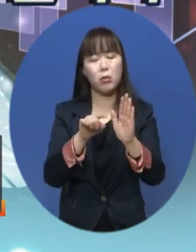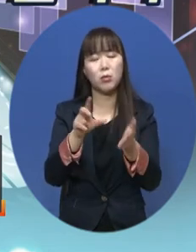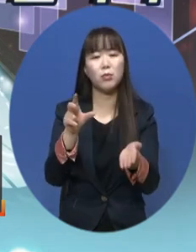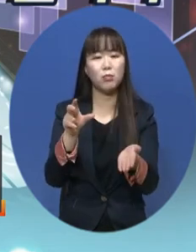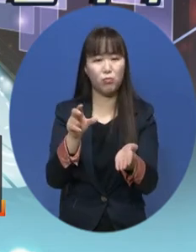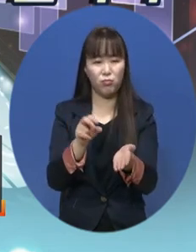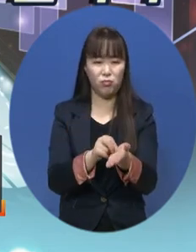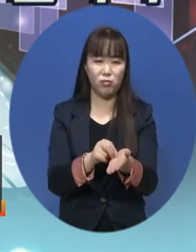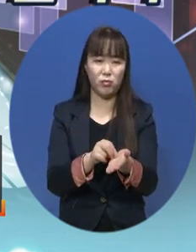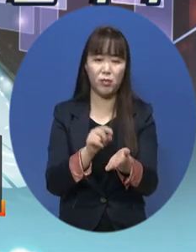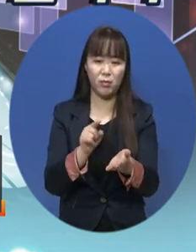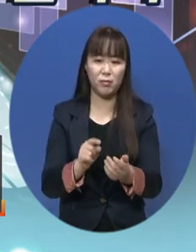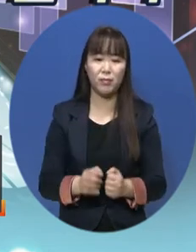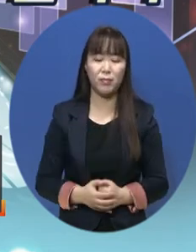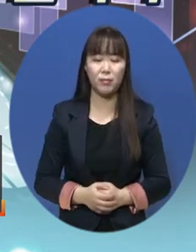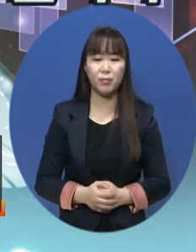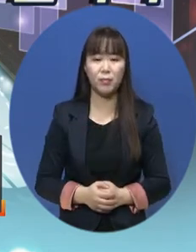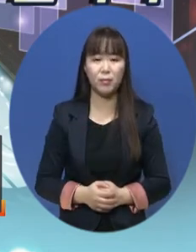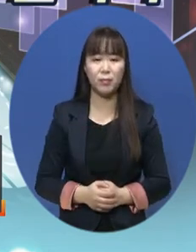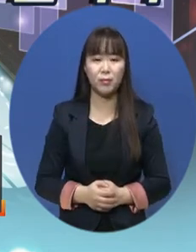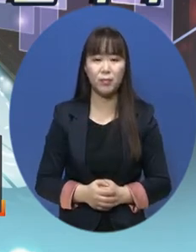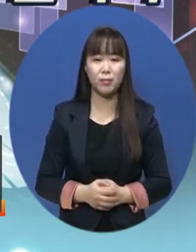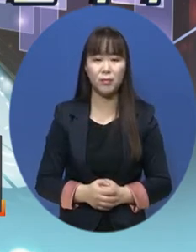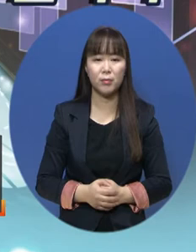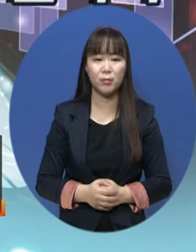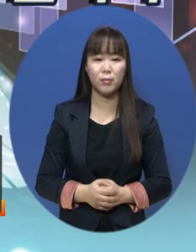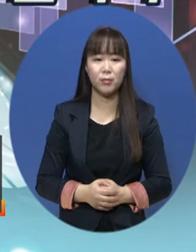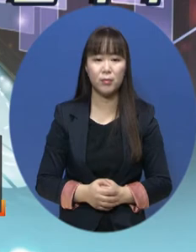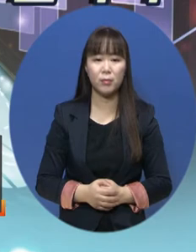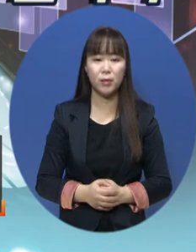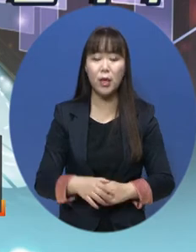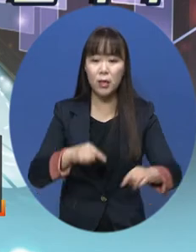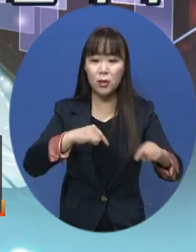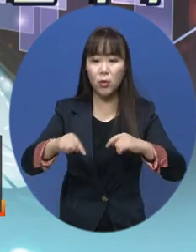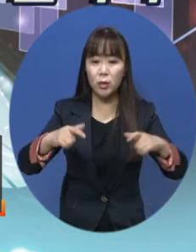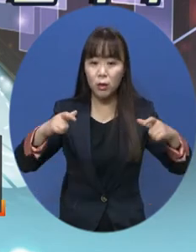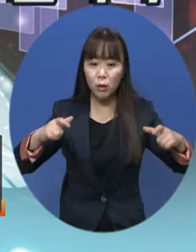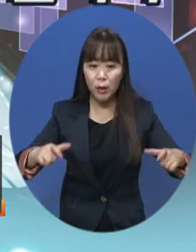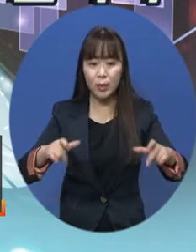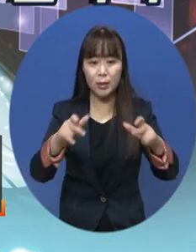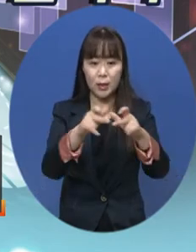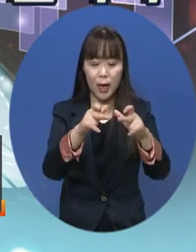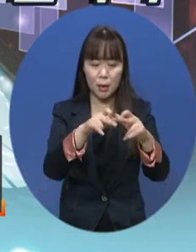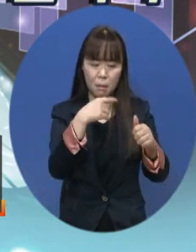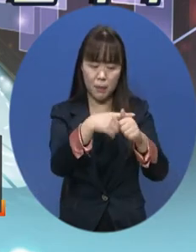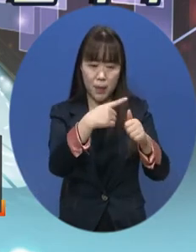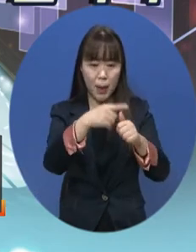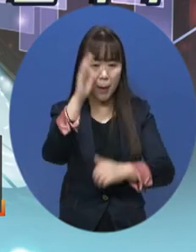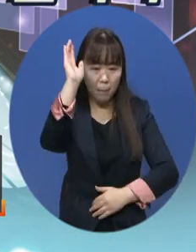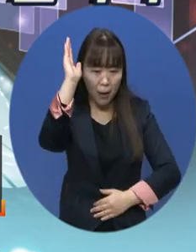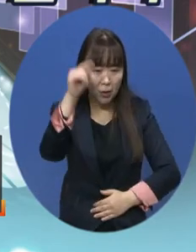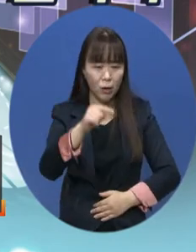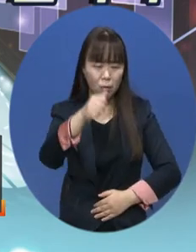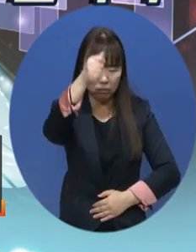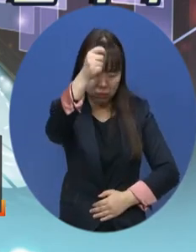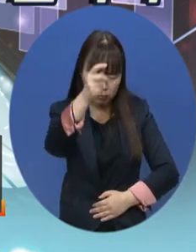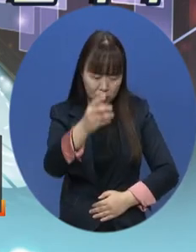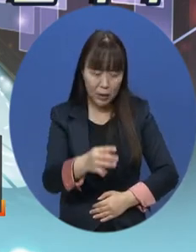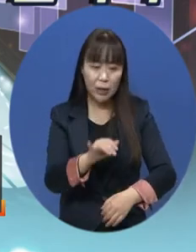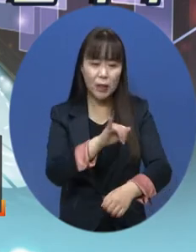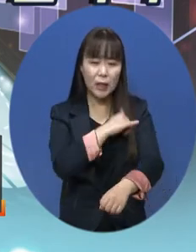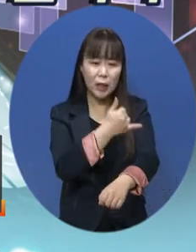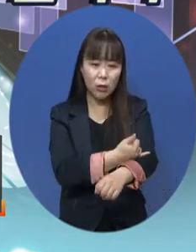표현하는 것은 문제가 되는 겁니다. 이미 정치권의 장애인 비하 발언은 여러